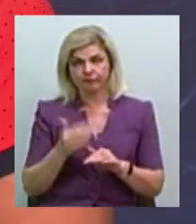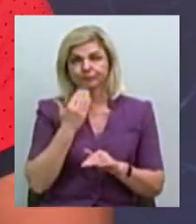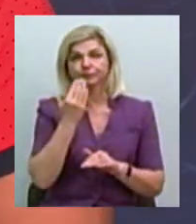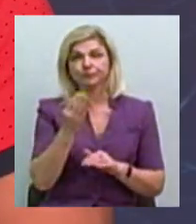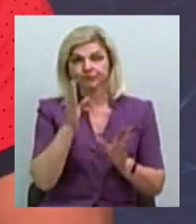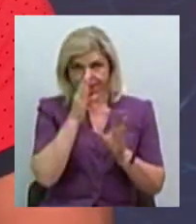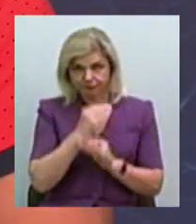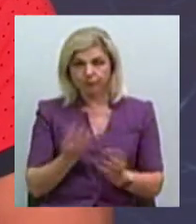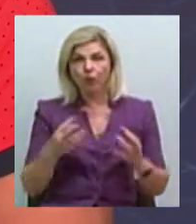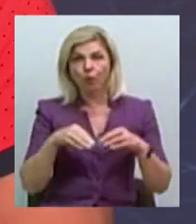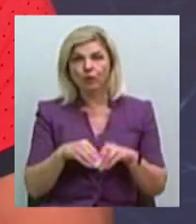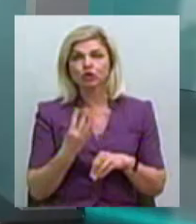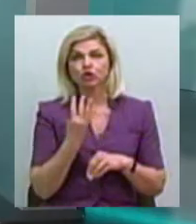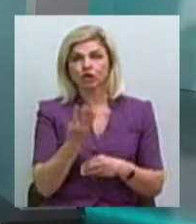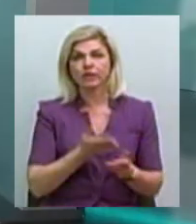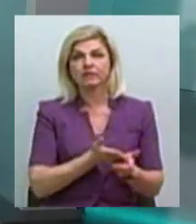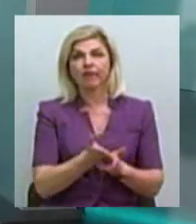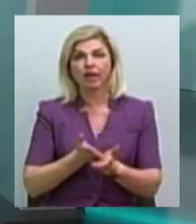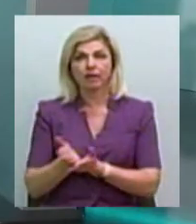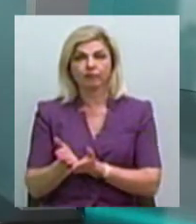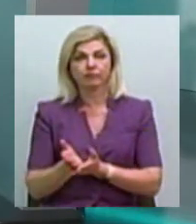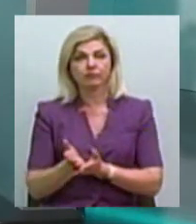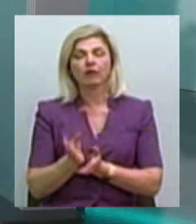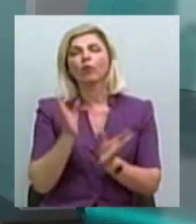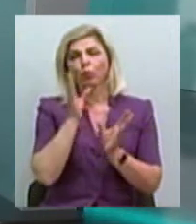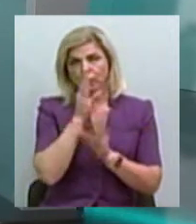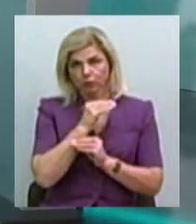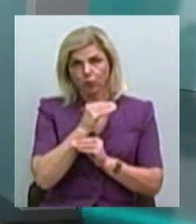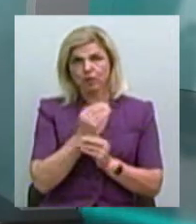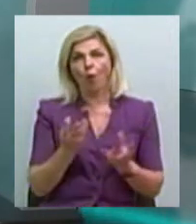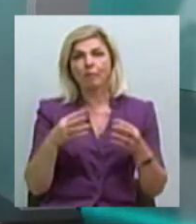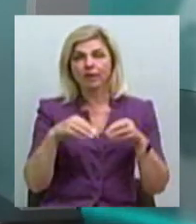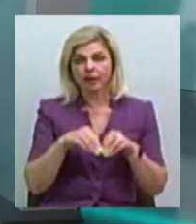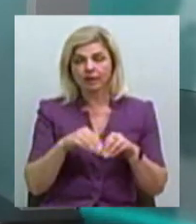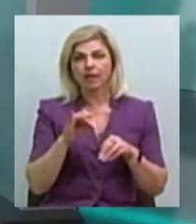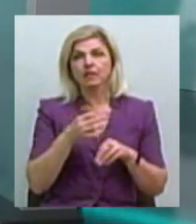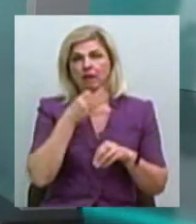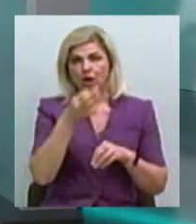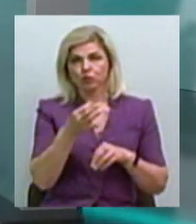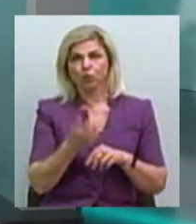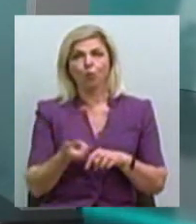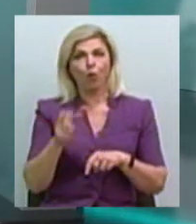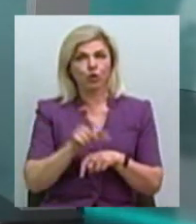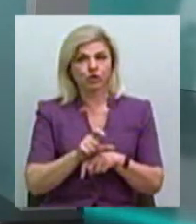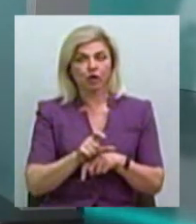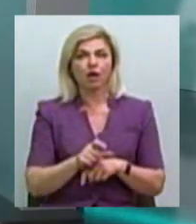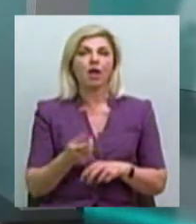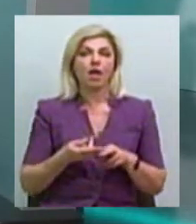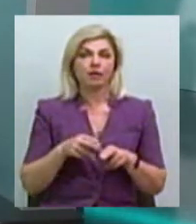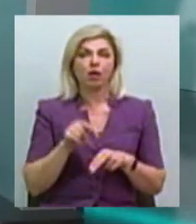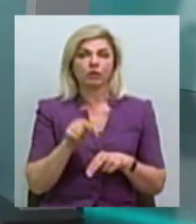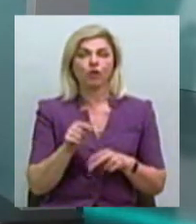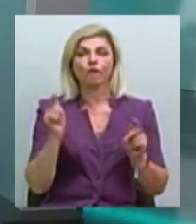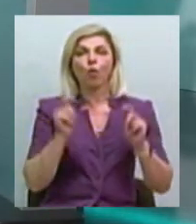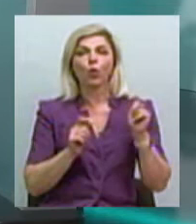все эти четыре сферы, Виталий? Удалось объединить, и я скажу больше, этот форум